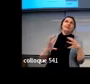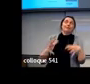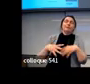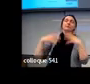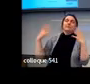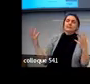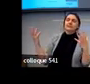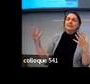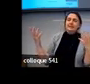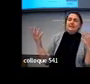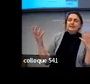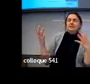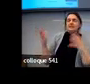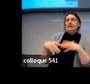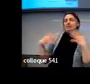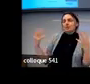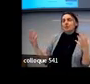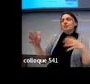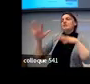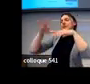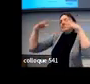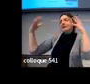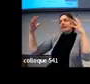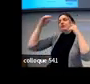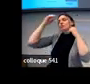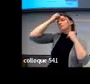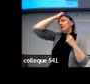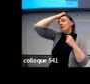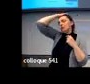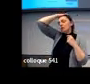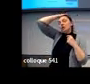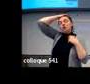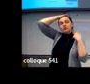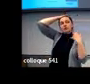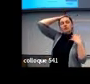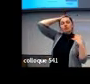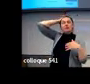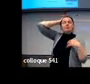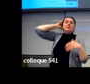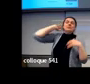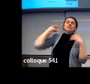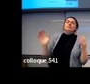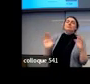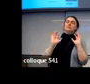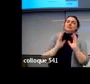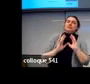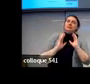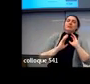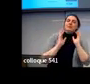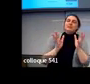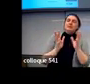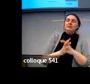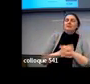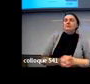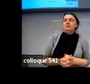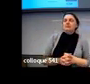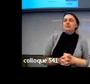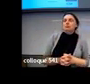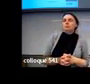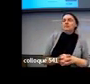on s'est dit, dans le fond, c'est la gestion de données s'inscrit dans la science ouverte. Donc, le titre de notre chapitre qui a vraiment